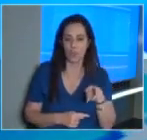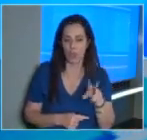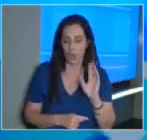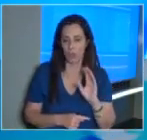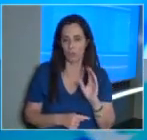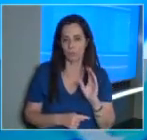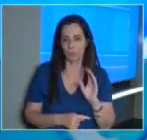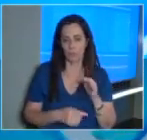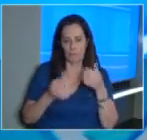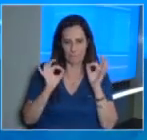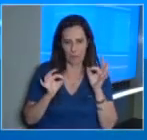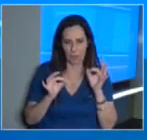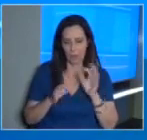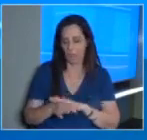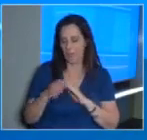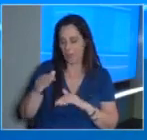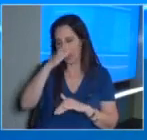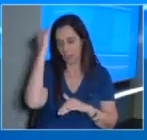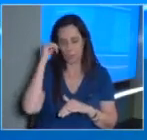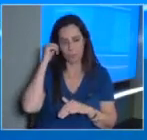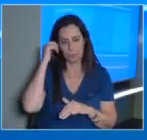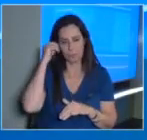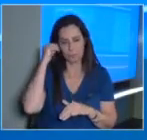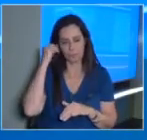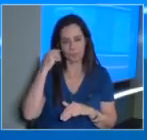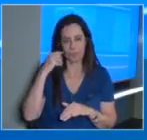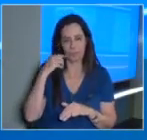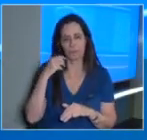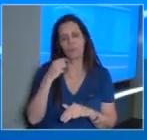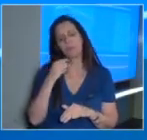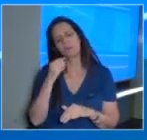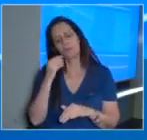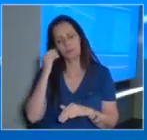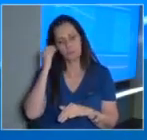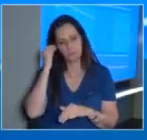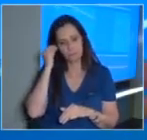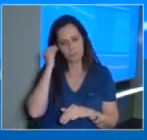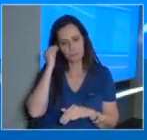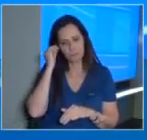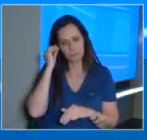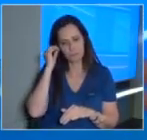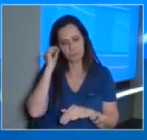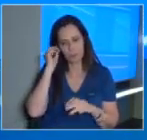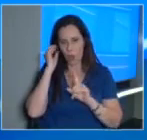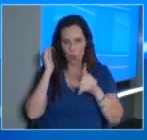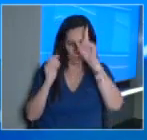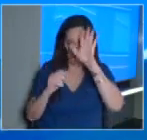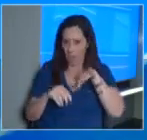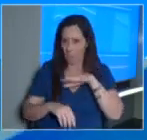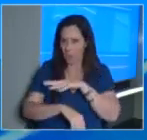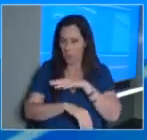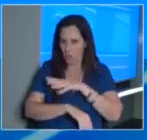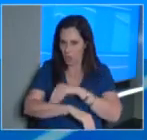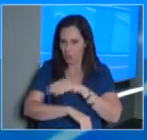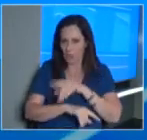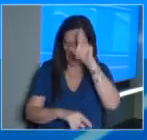ומצטברים. במיוחד בימין הקיצוני, נגד יהודים, התקפות וכו'. לא רק בגרמניה, ראינו בשוודיה, ראינו בעוד אזורים,